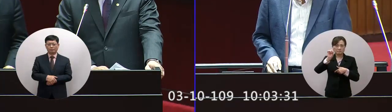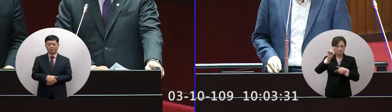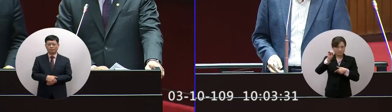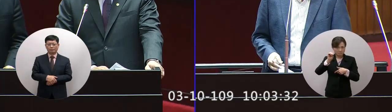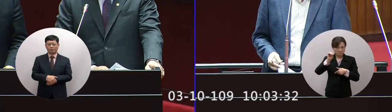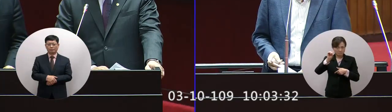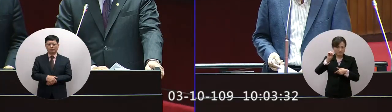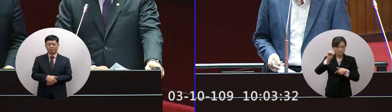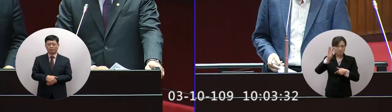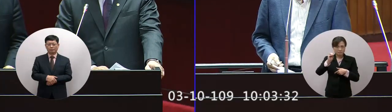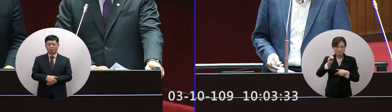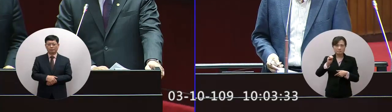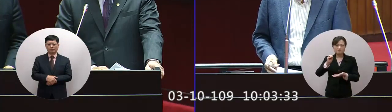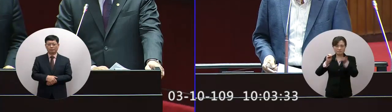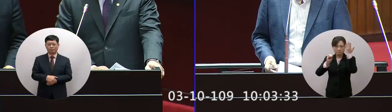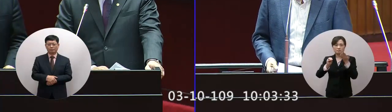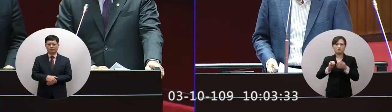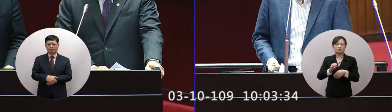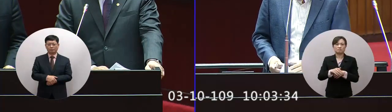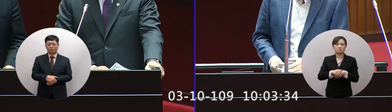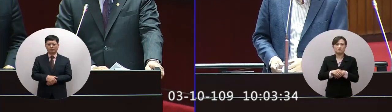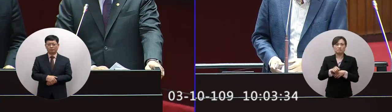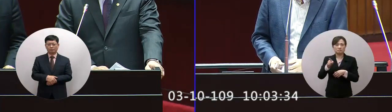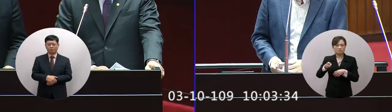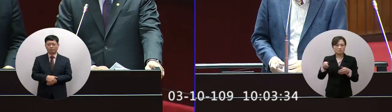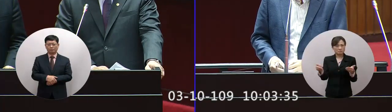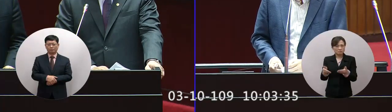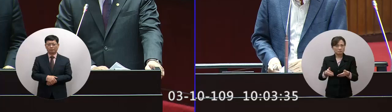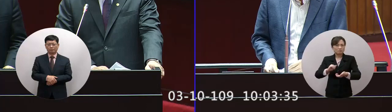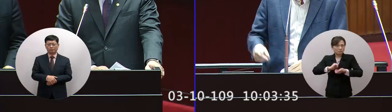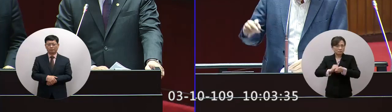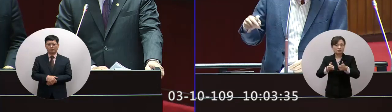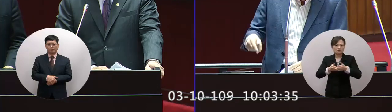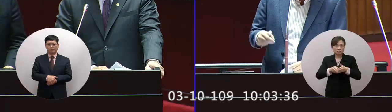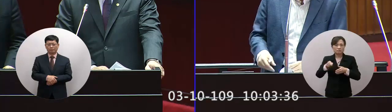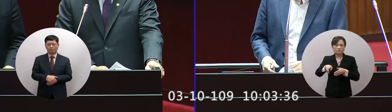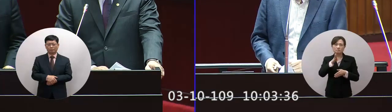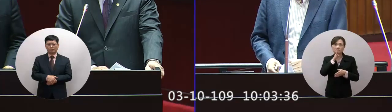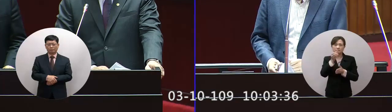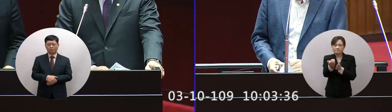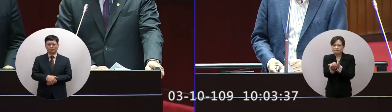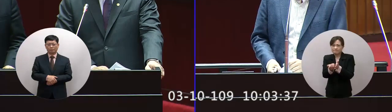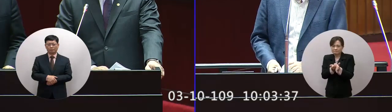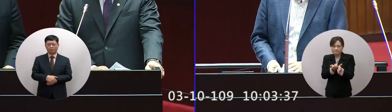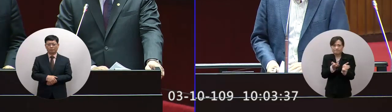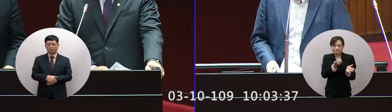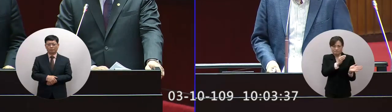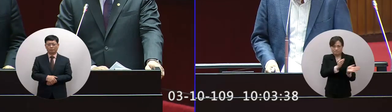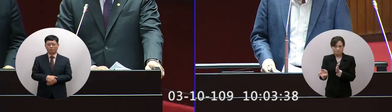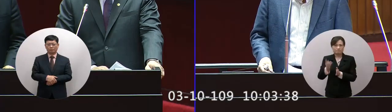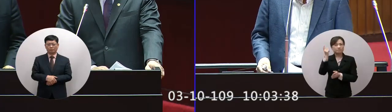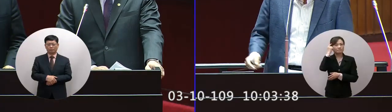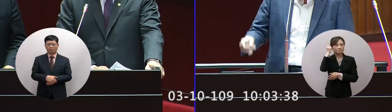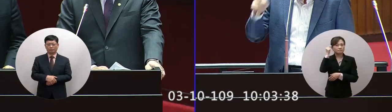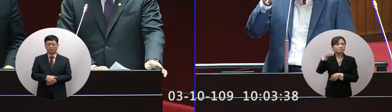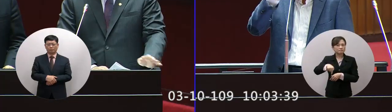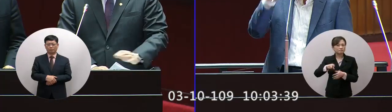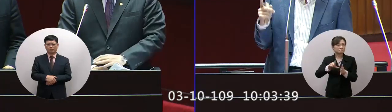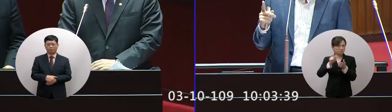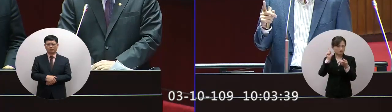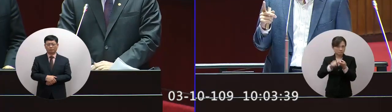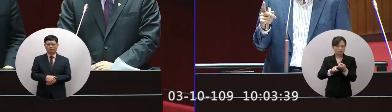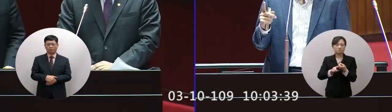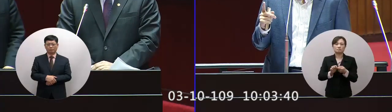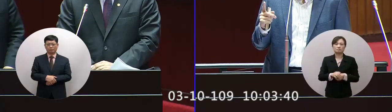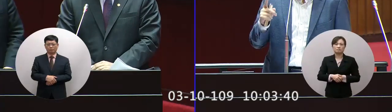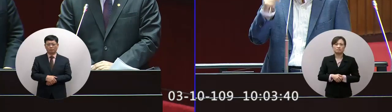是真的非常有必要性，也是现在超前部署的概念，我觉得现在就是对的时机。那我要特